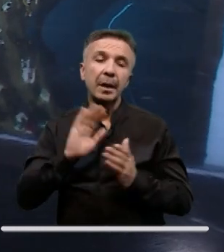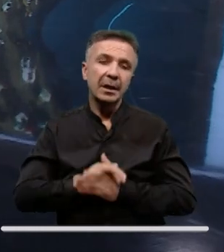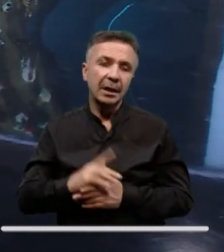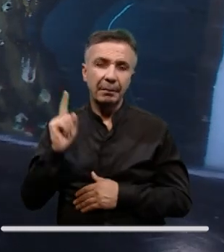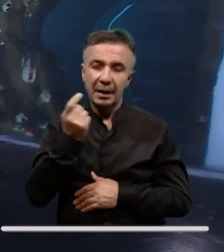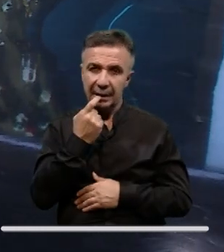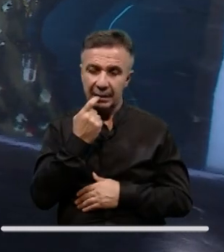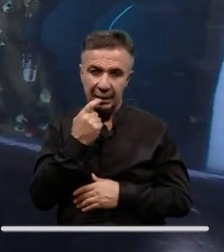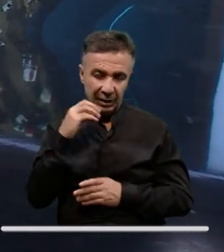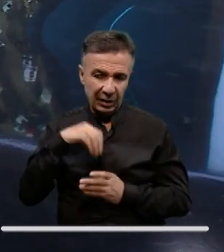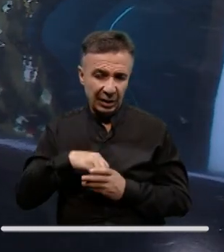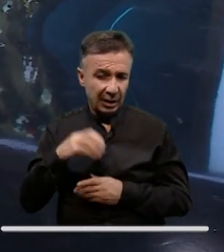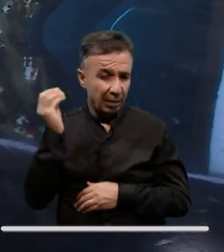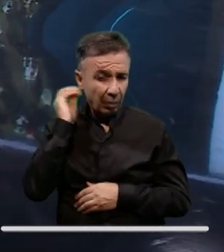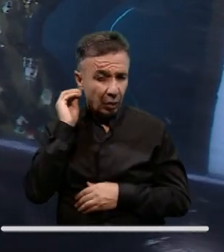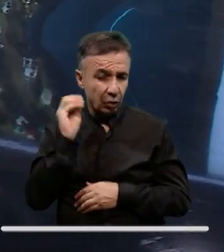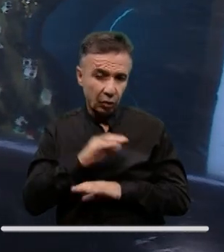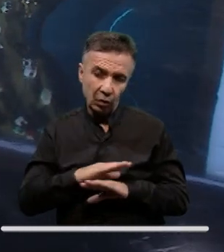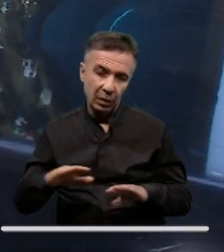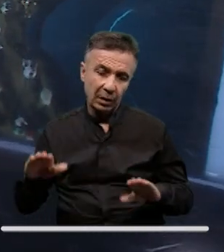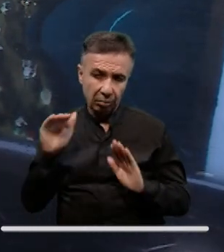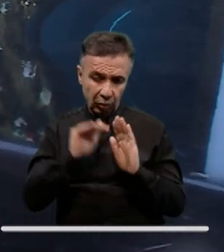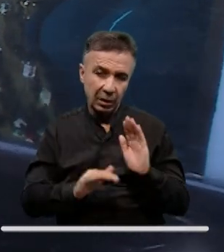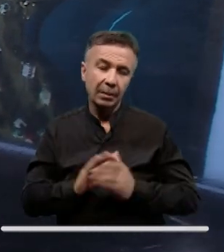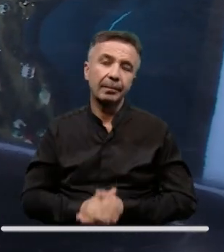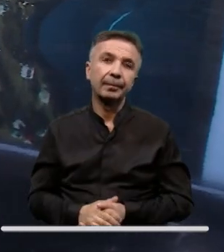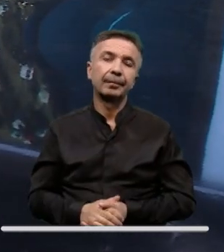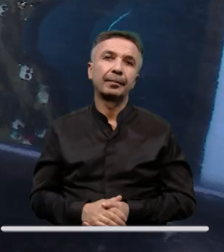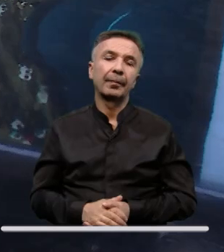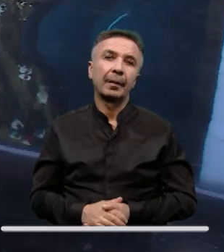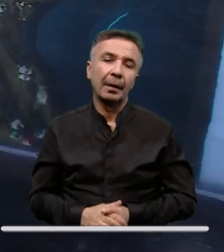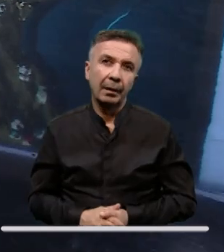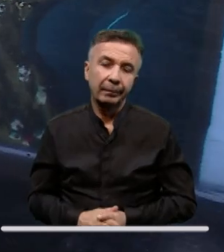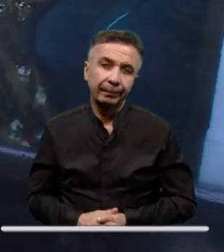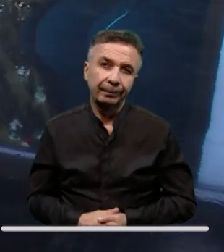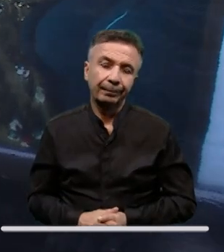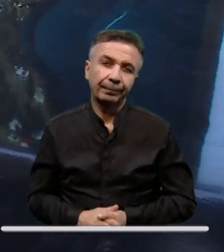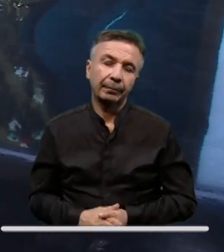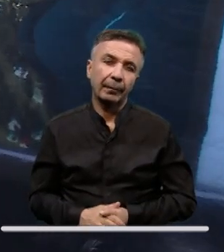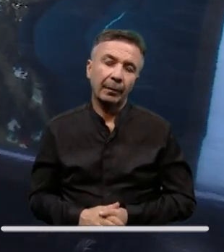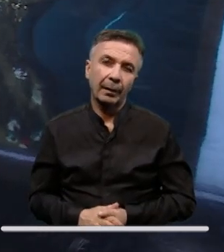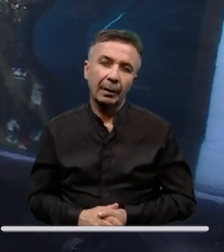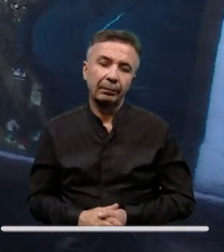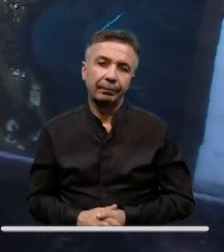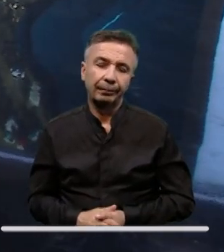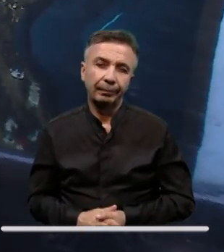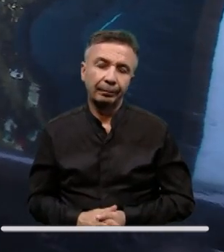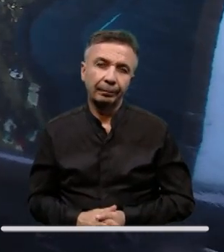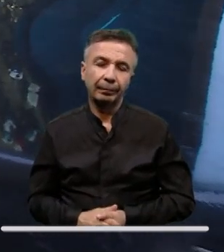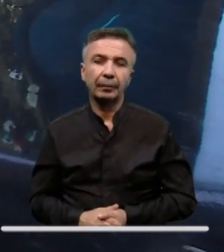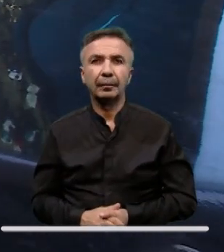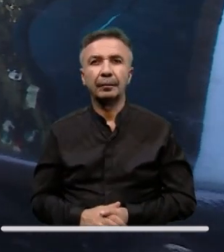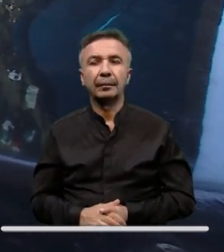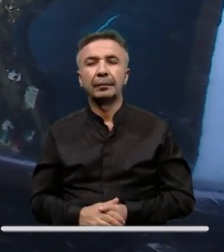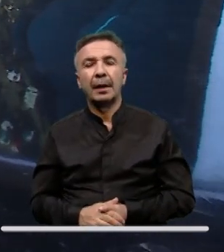yıllık borcunu düşecek diyoruz üstünde de yine nisabın üstünde kalıyorsa zekatını verecek Tabii Elbette ki o temel şartımız zaten Allah razı